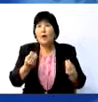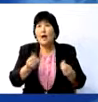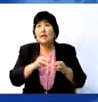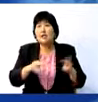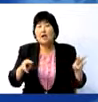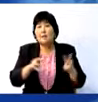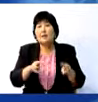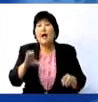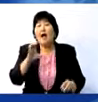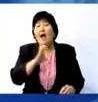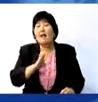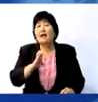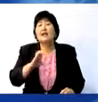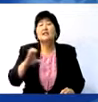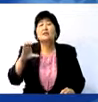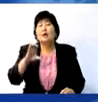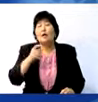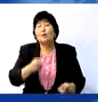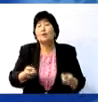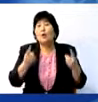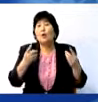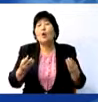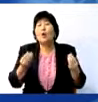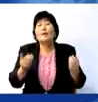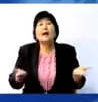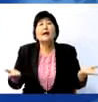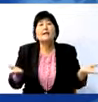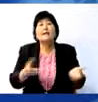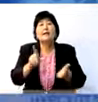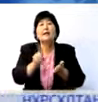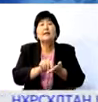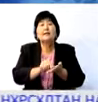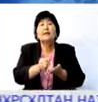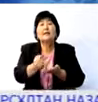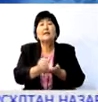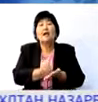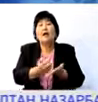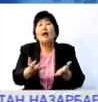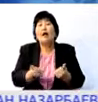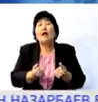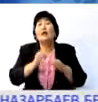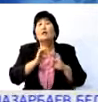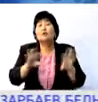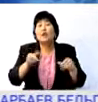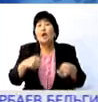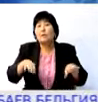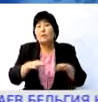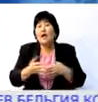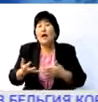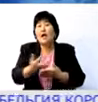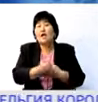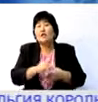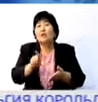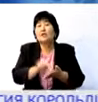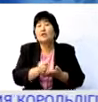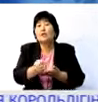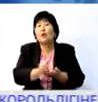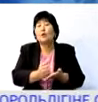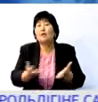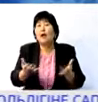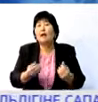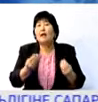министрі Әлхан Смайылов аталған қомақты қаражаттың неге зейнетақы қорынан алынғанын түсіндірді. Бұрынғай жинақтаушы зейнетақы қорынан